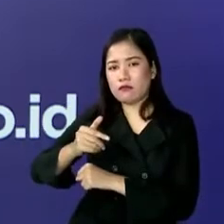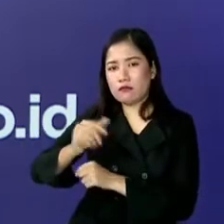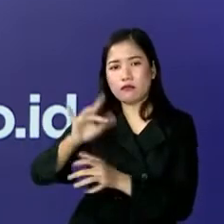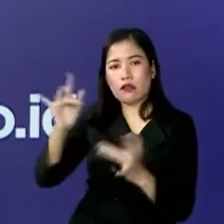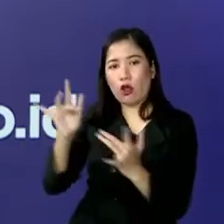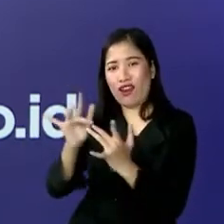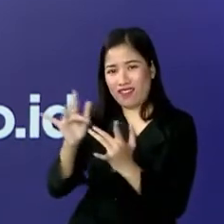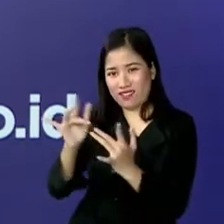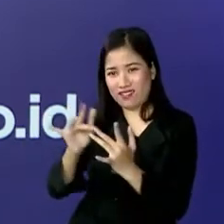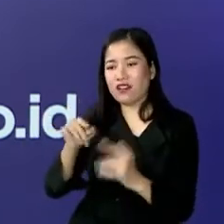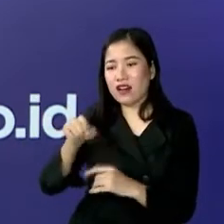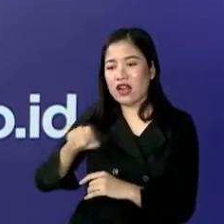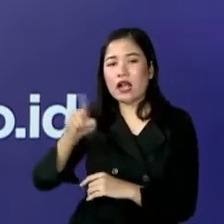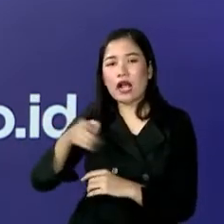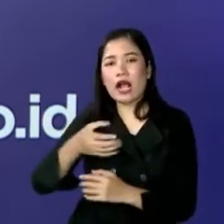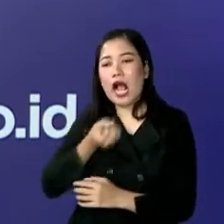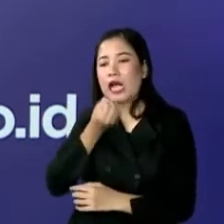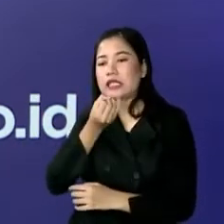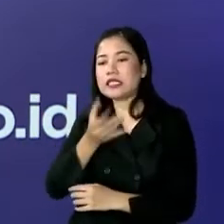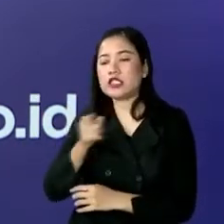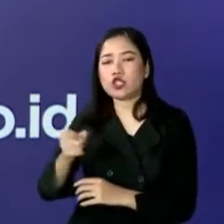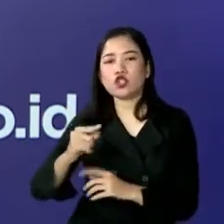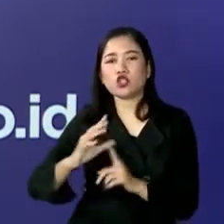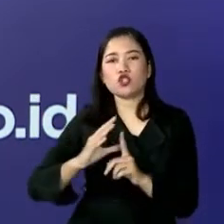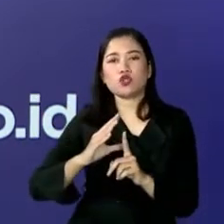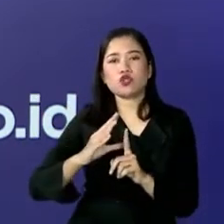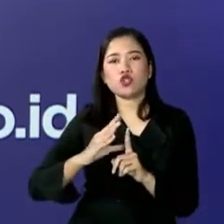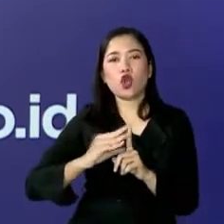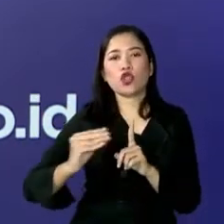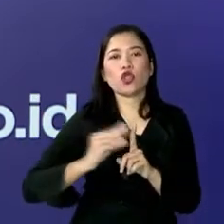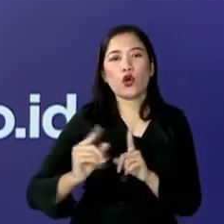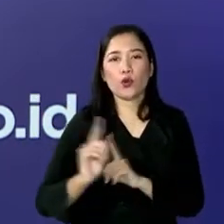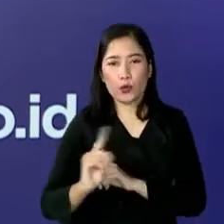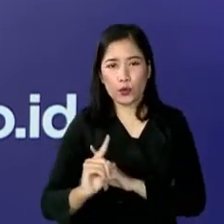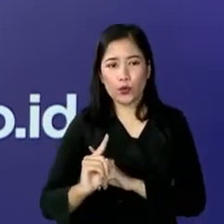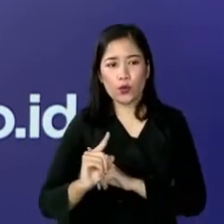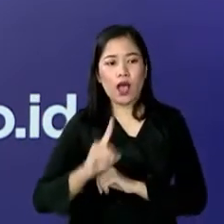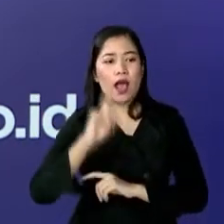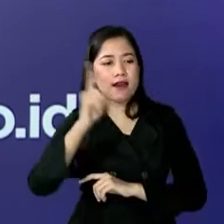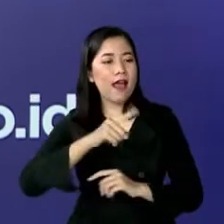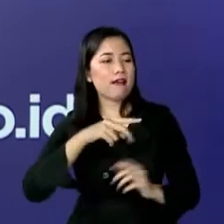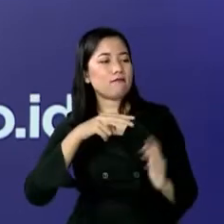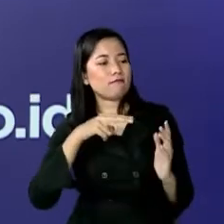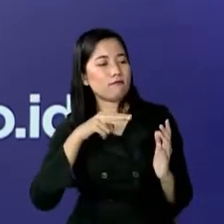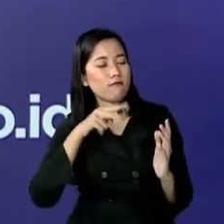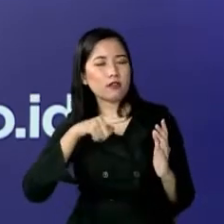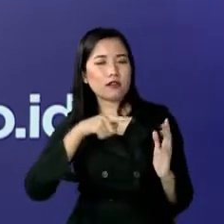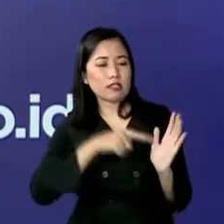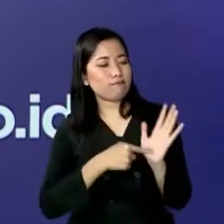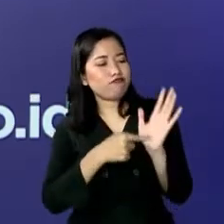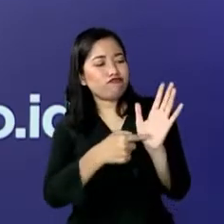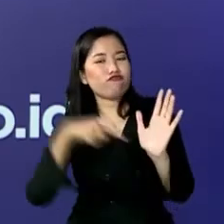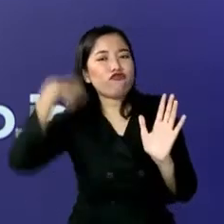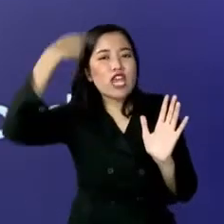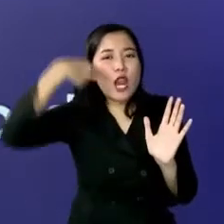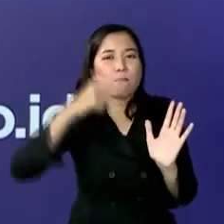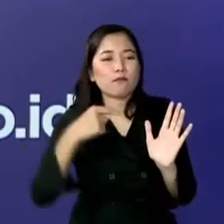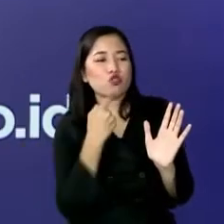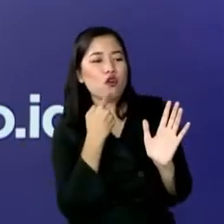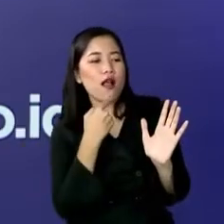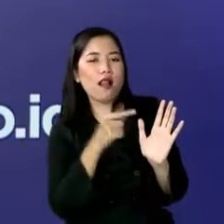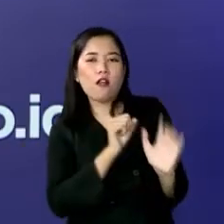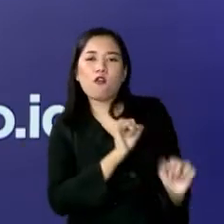anak-anak sebelum mereka belajar pagi diputarkan film bagaimana hidup bersama profit sehingga anak-anak itu tahu